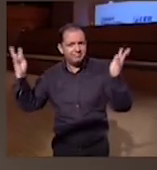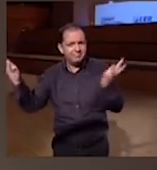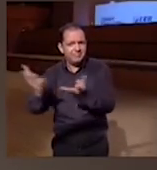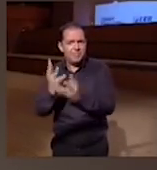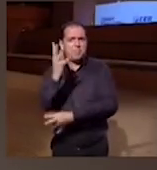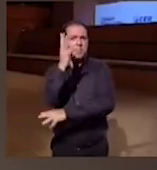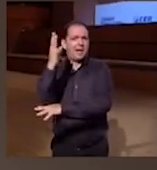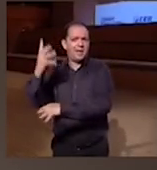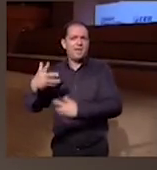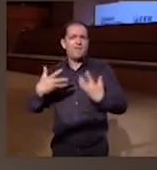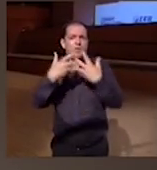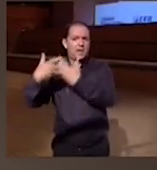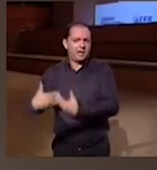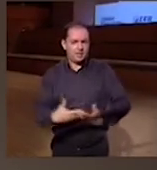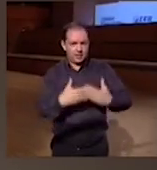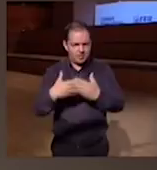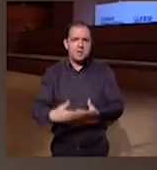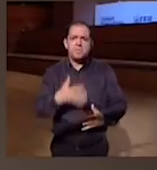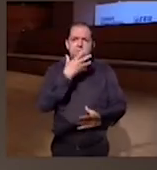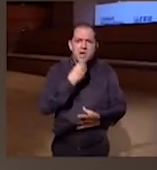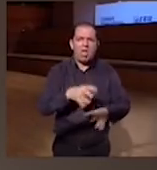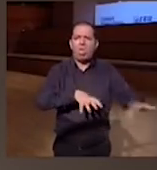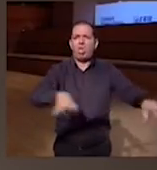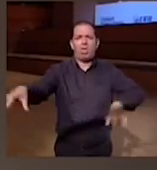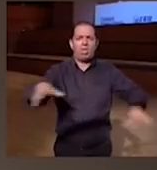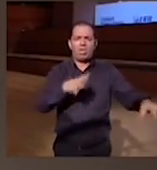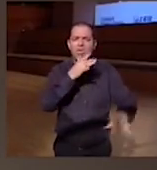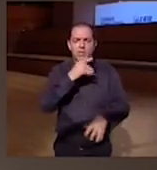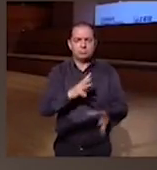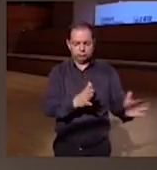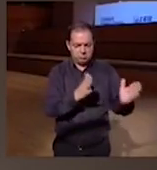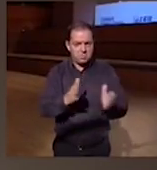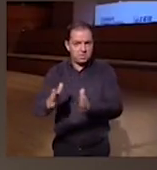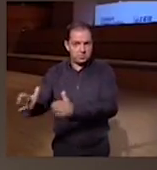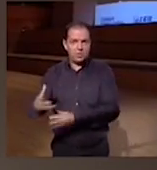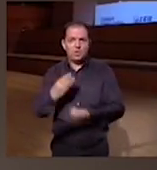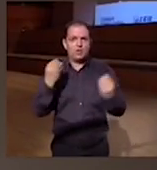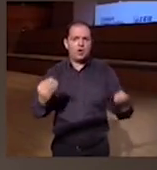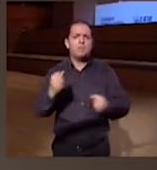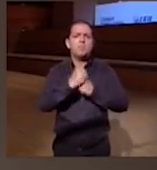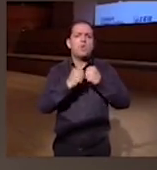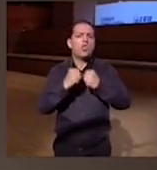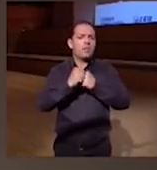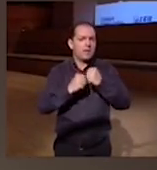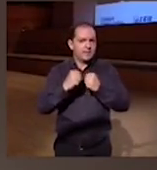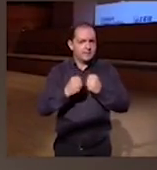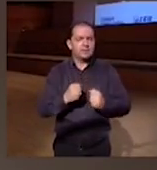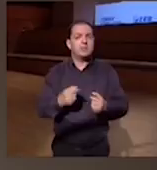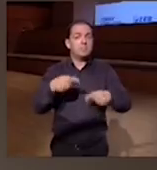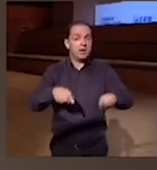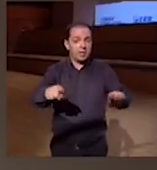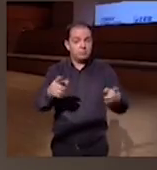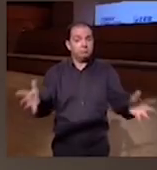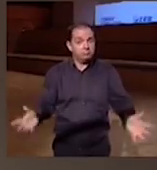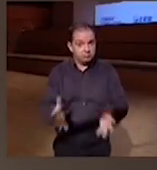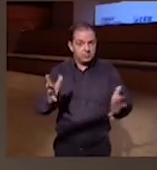βιομηχανική δραστηριότητα εξορθολογίζεται και διασφαλίζονται οι αναγκαίες υποδομές, δίνοντας παράλληλα